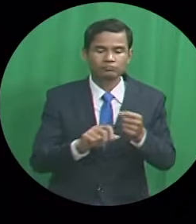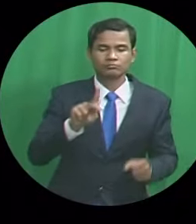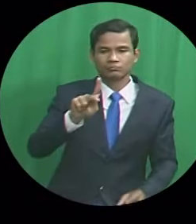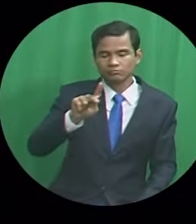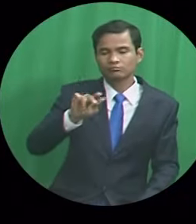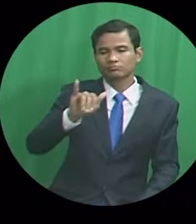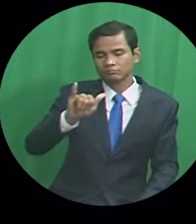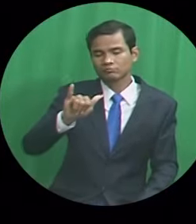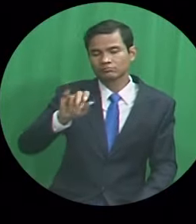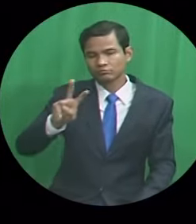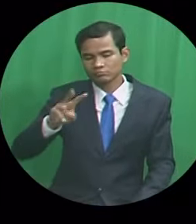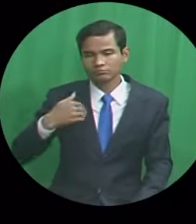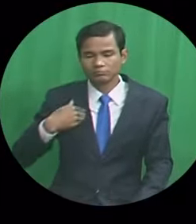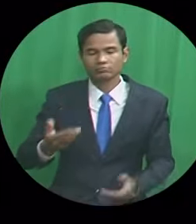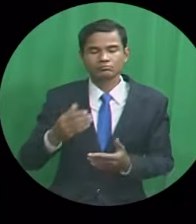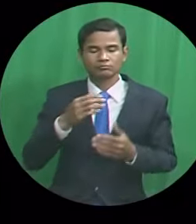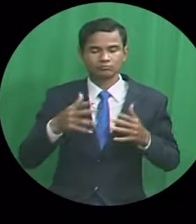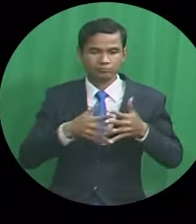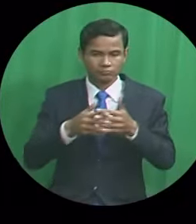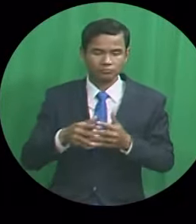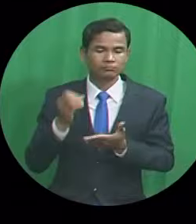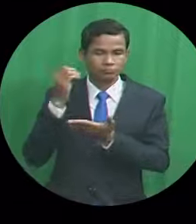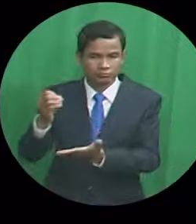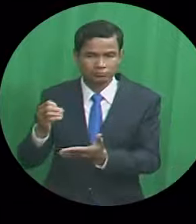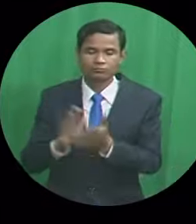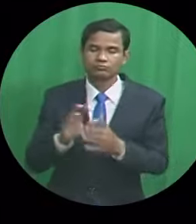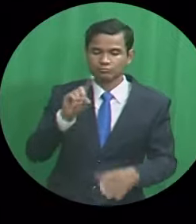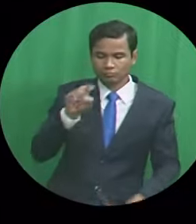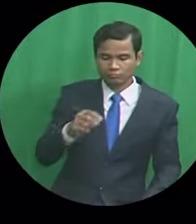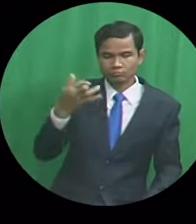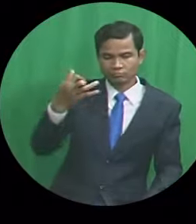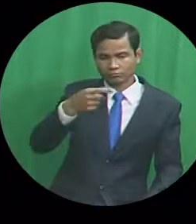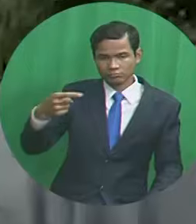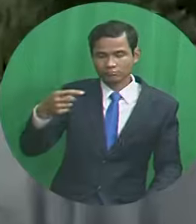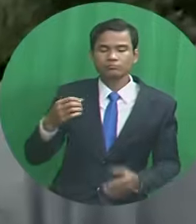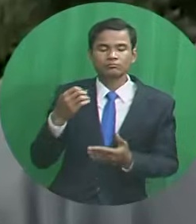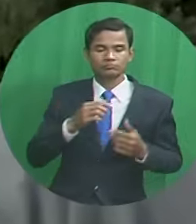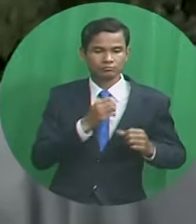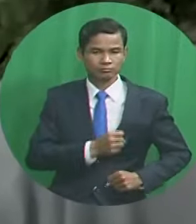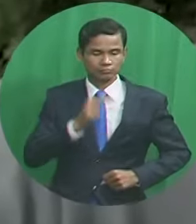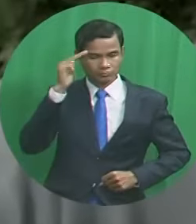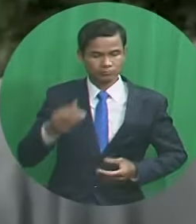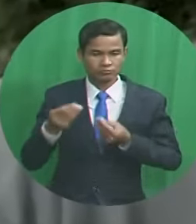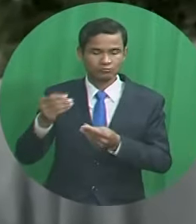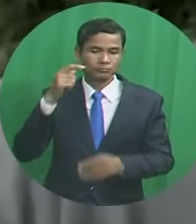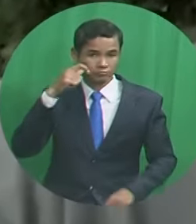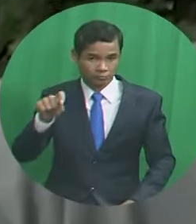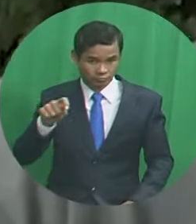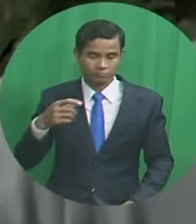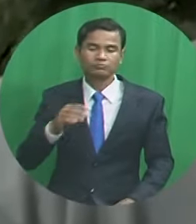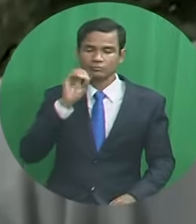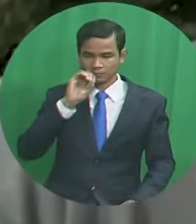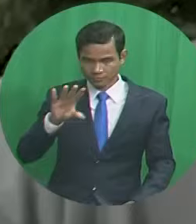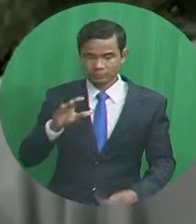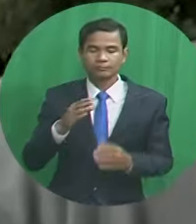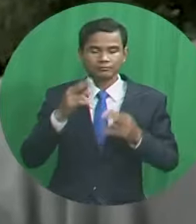ឋអាមេរិកនឹងបញ្ជូនទឹកប្រាក់មួយកណ្ដុកសញ្ញា 7,000 លានដុល្លារជាជំនួយយោធាទៅឲ្យអ៊ុយក្រែននេះបើតាមការប្រកាសរប